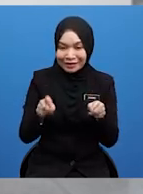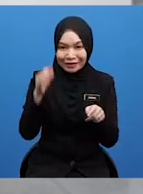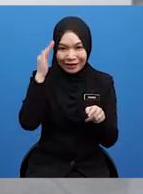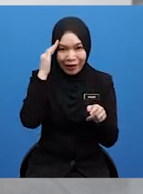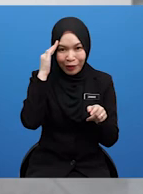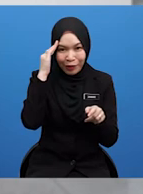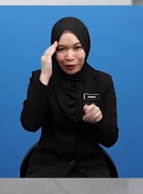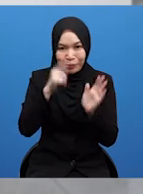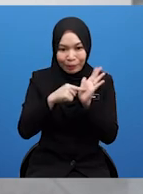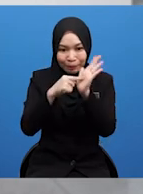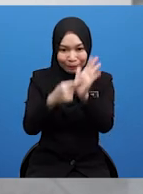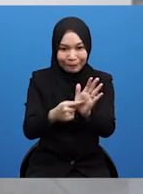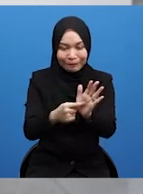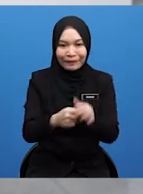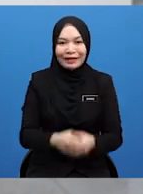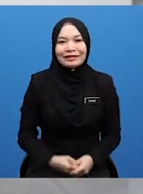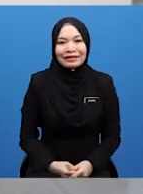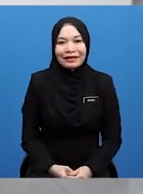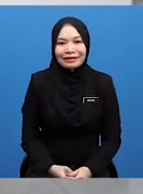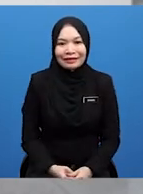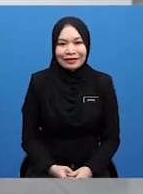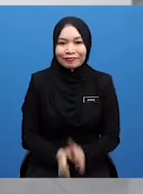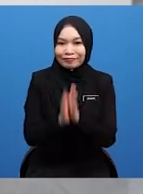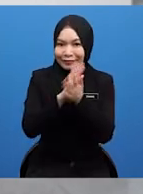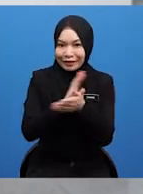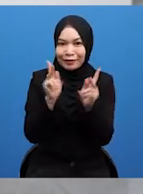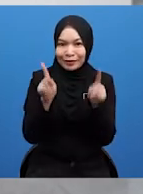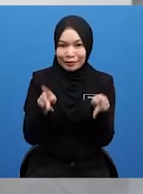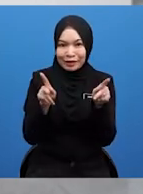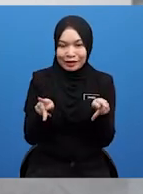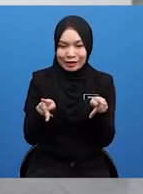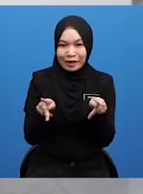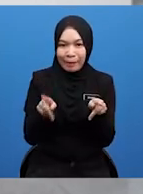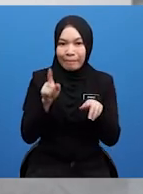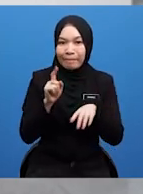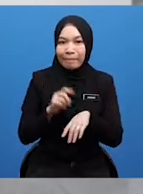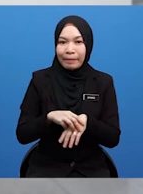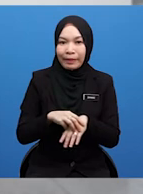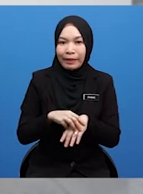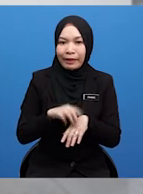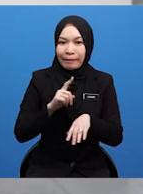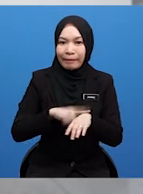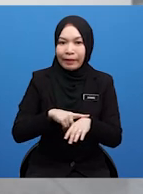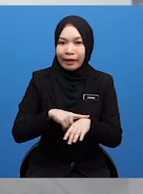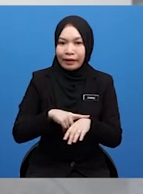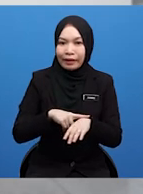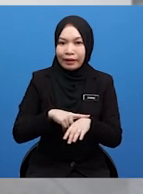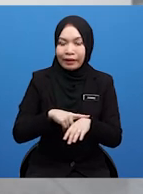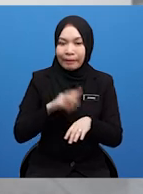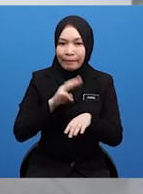jadi pajak-pajak semasa apresiasi hosted hasil karya inilah pelajar akan